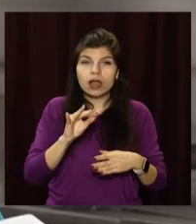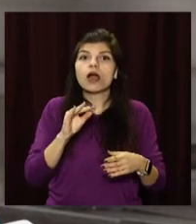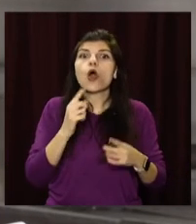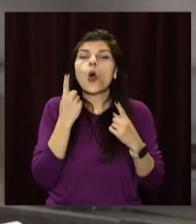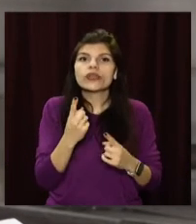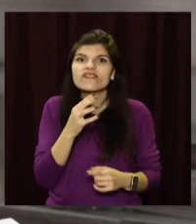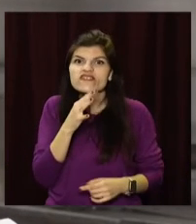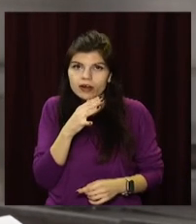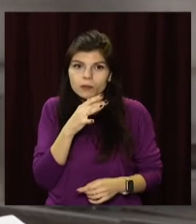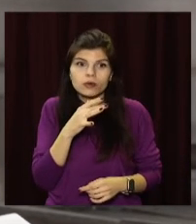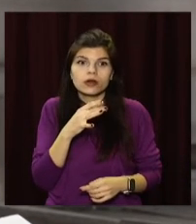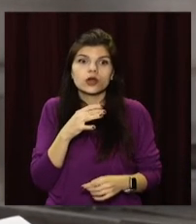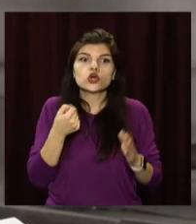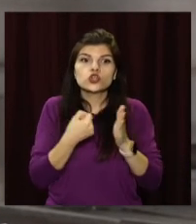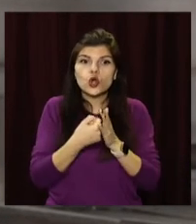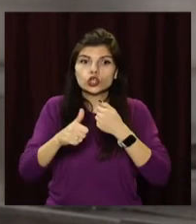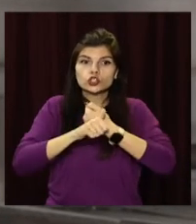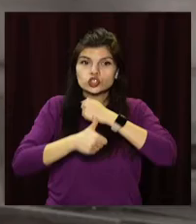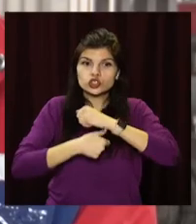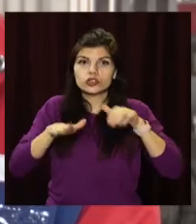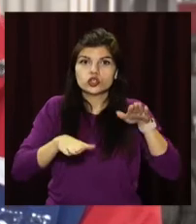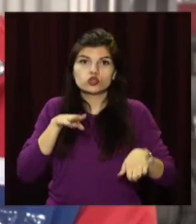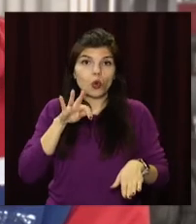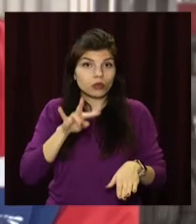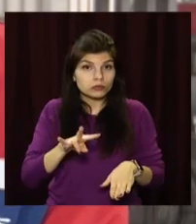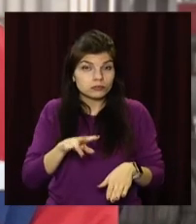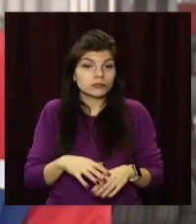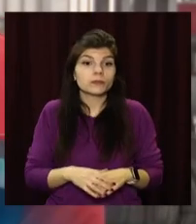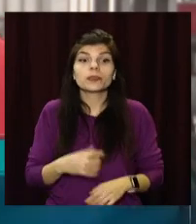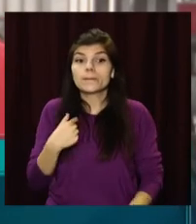в объеме до 16 тонн. Мы можем